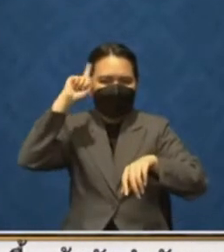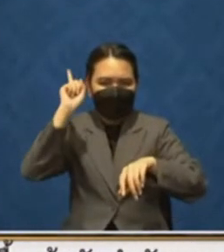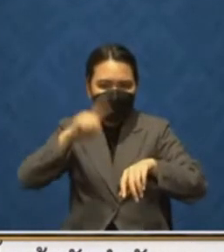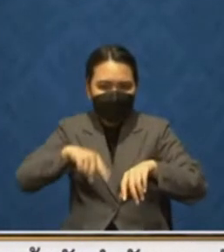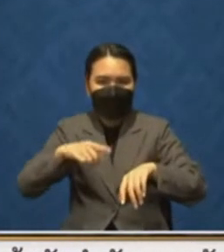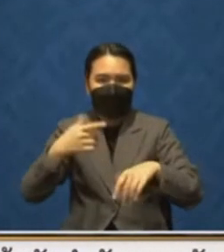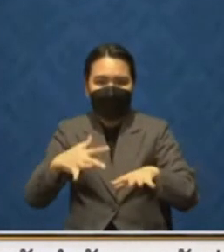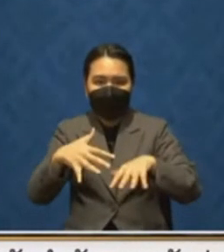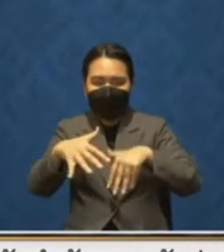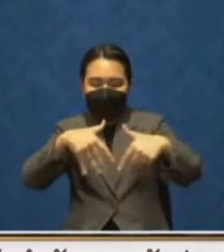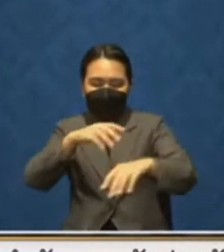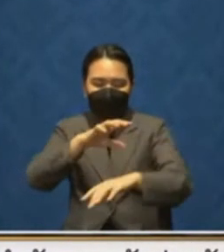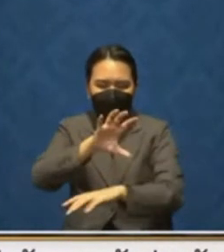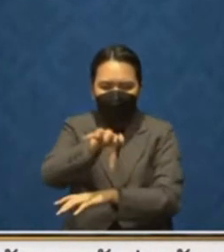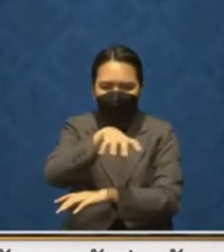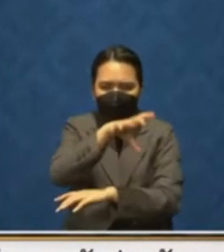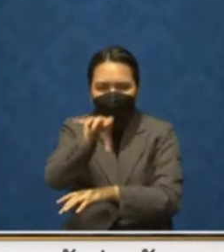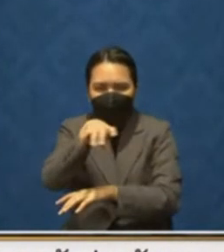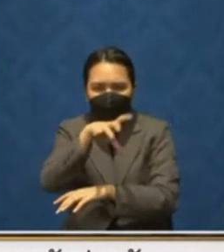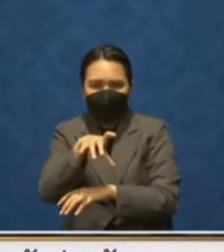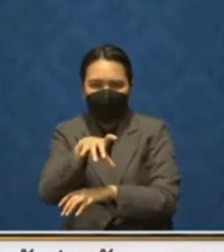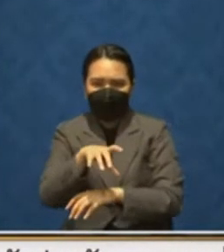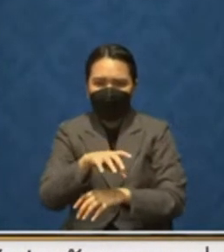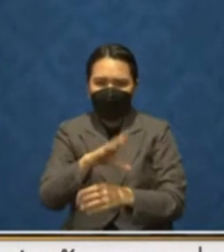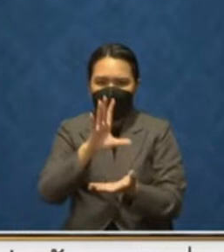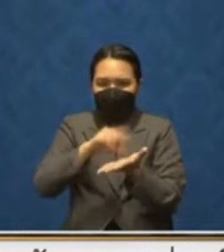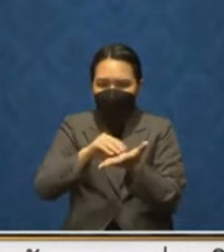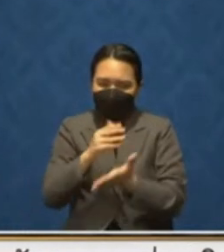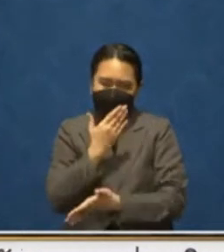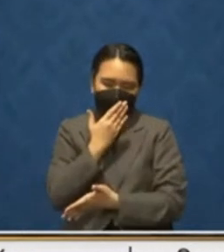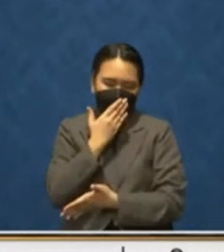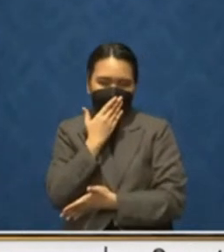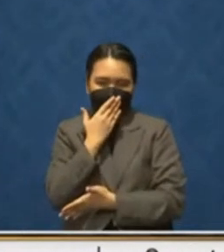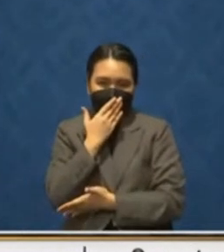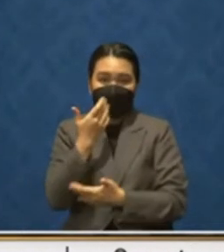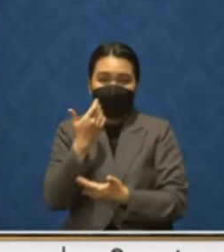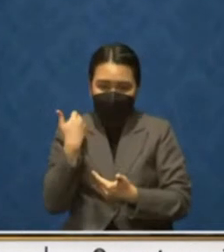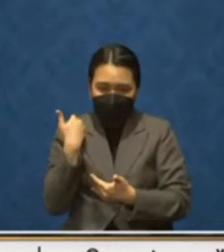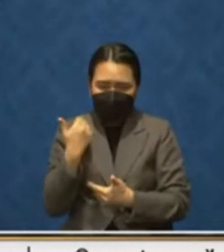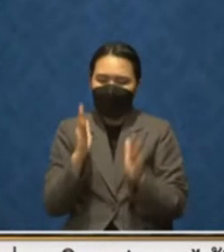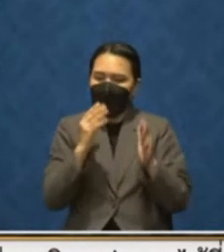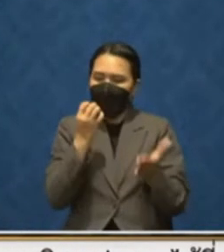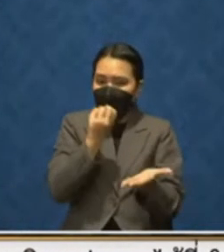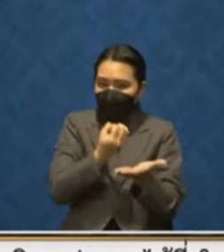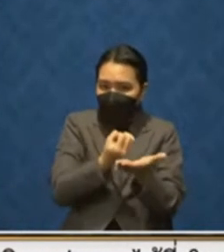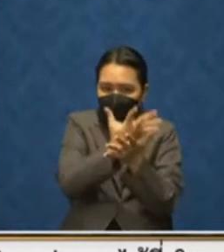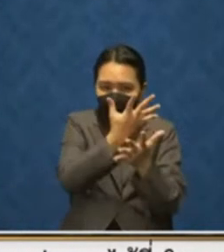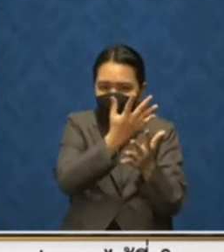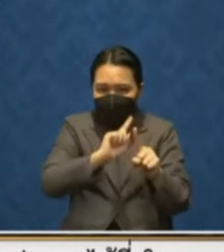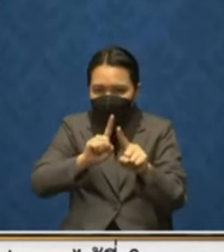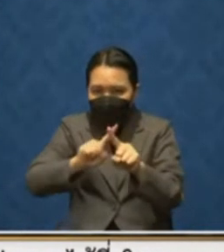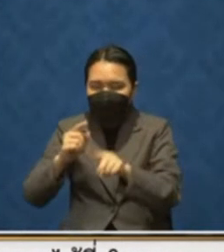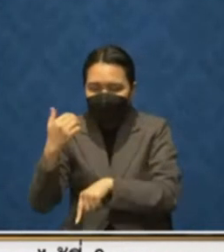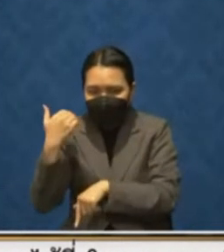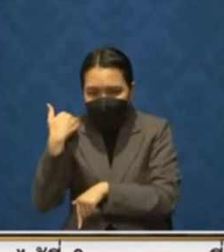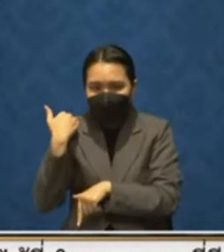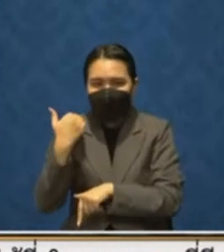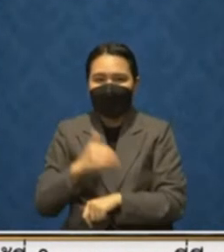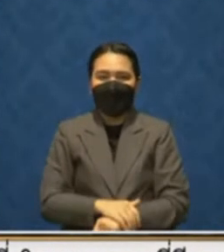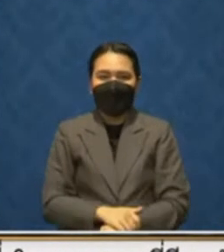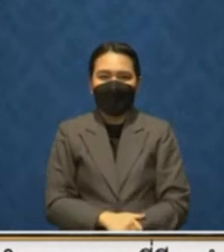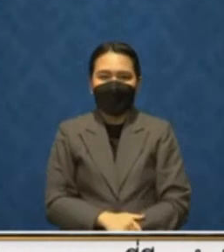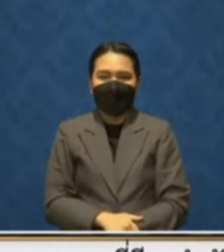ลวงประชาชนปกปิดมันมีคนรวยอยู่เสมอเสมอในแวดวงสถาน